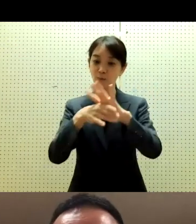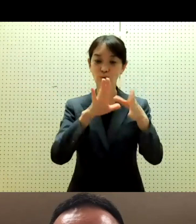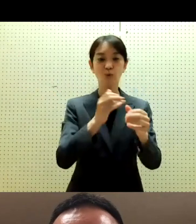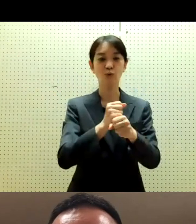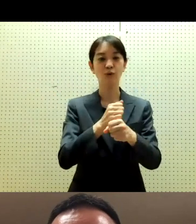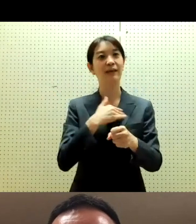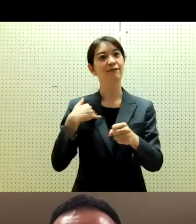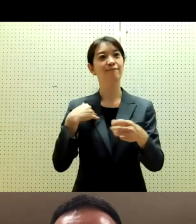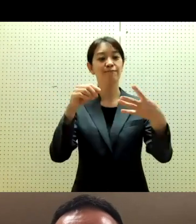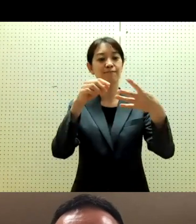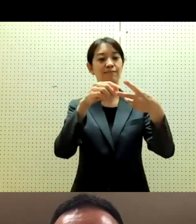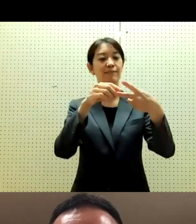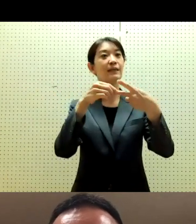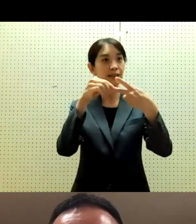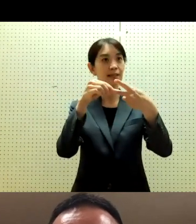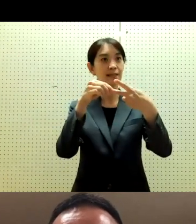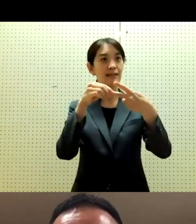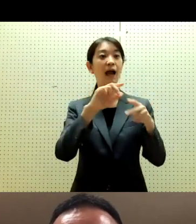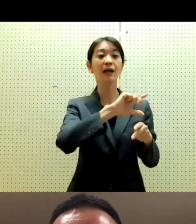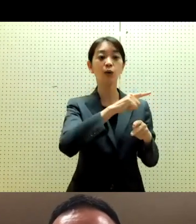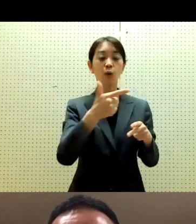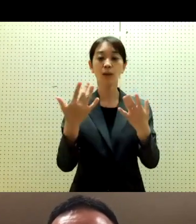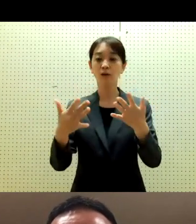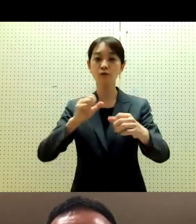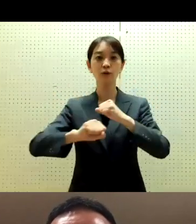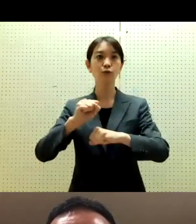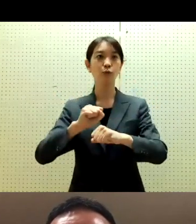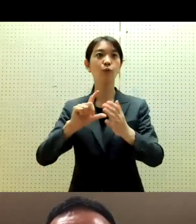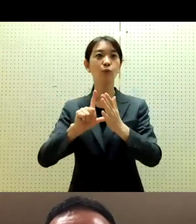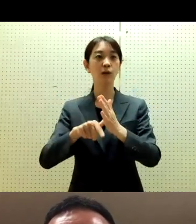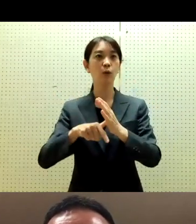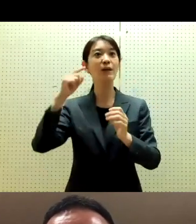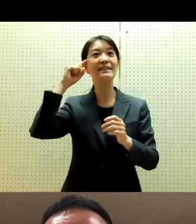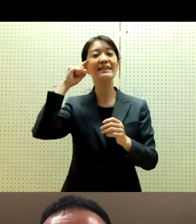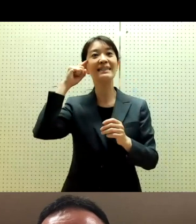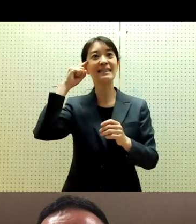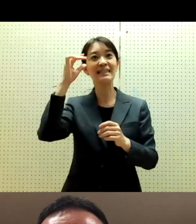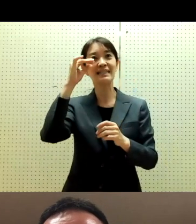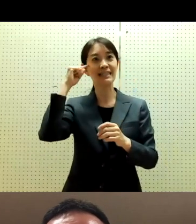2、さまざまな学習活動における認知の支援です。